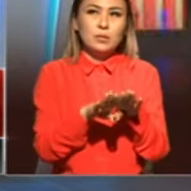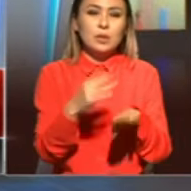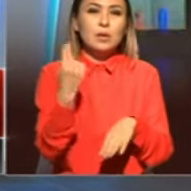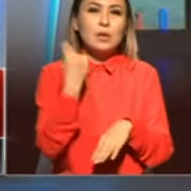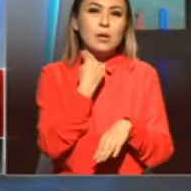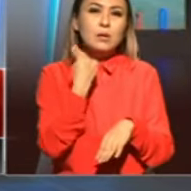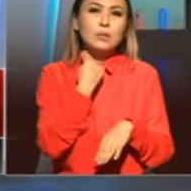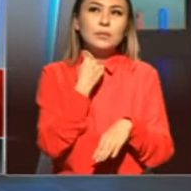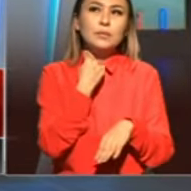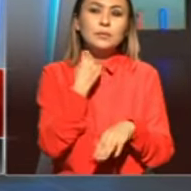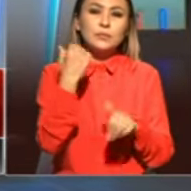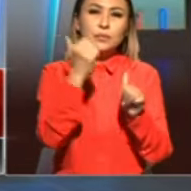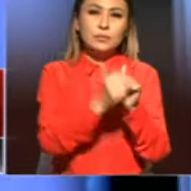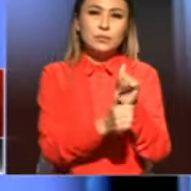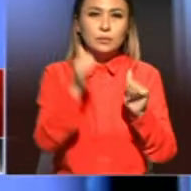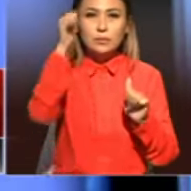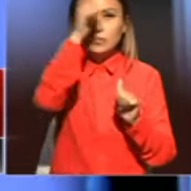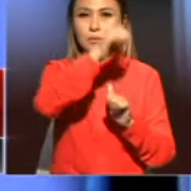қарызды жыл сайынғы